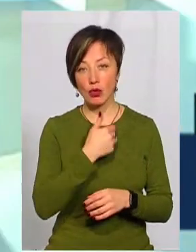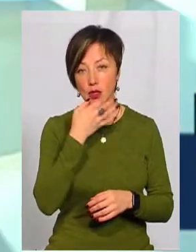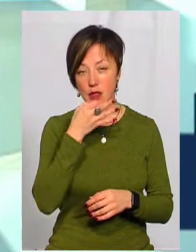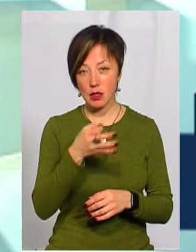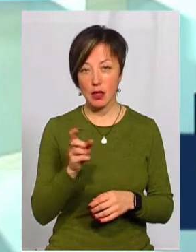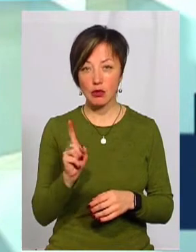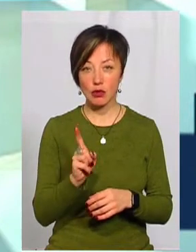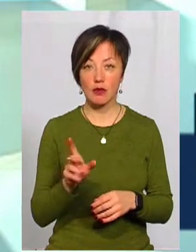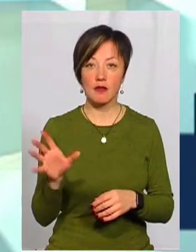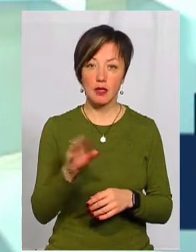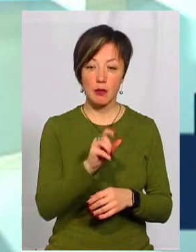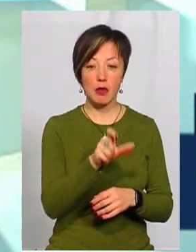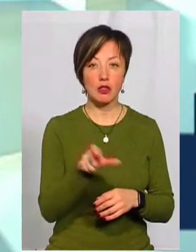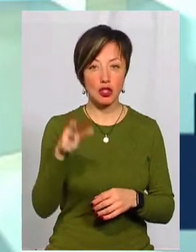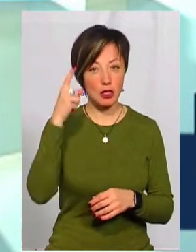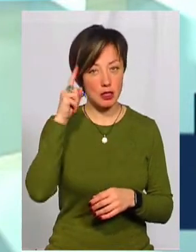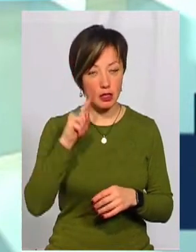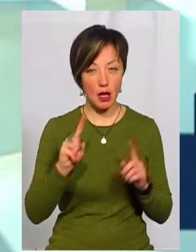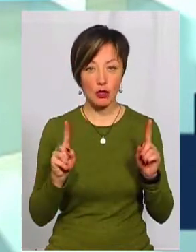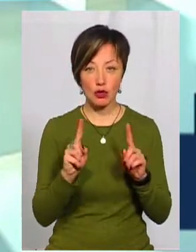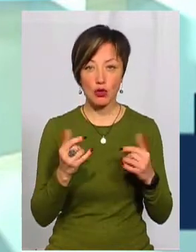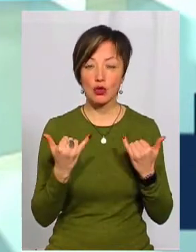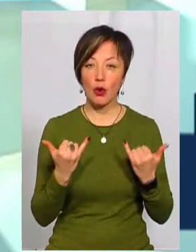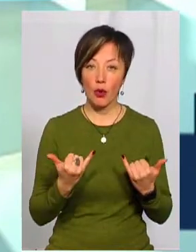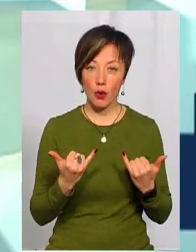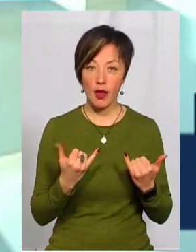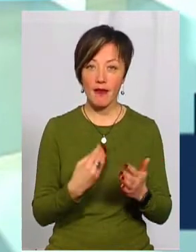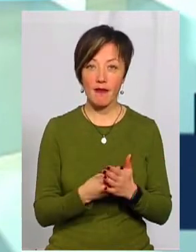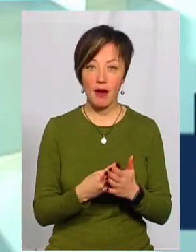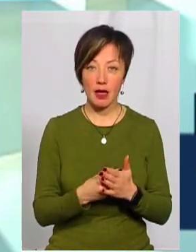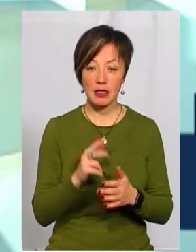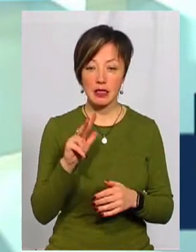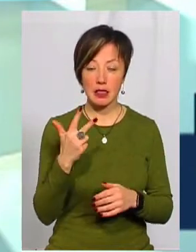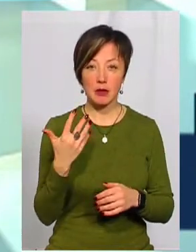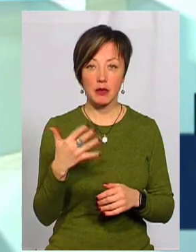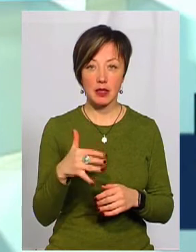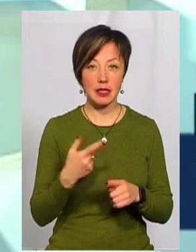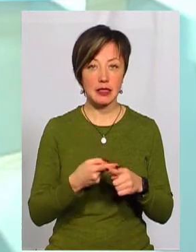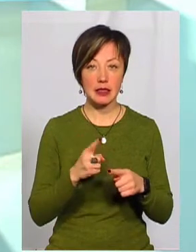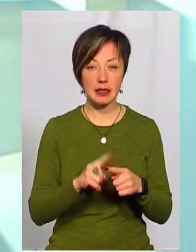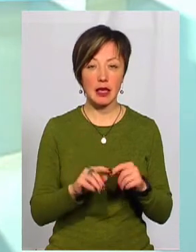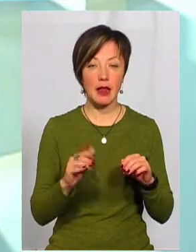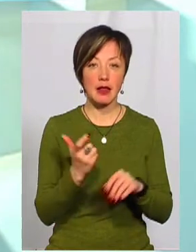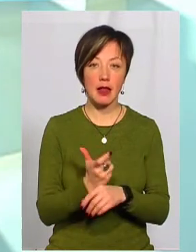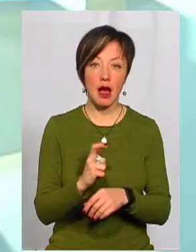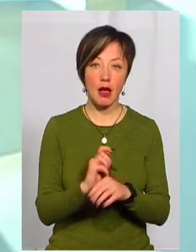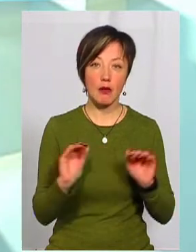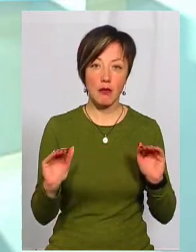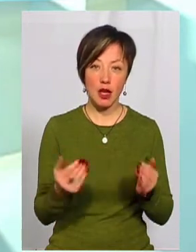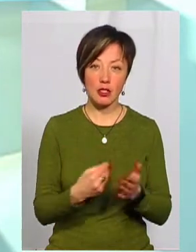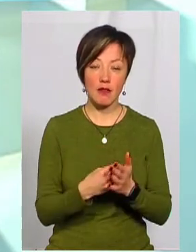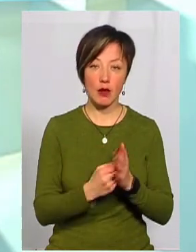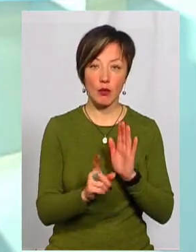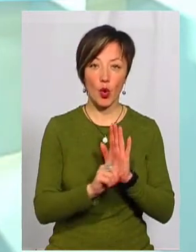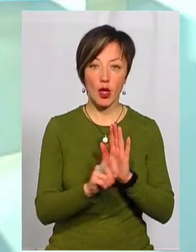сказати, щоб і всі пасажири знали, що сьогодні вартість 3 гривні 50 копійок – це найменша вартість проїзду